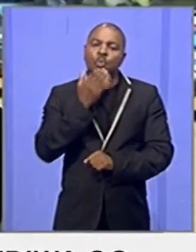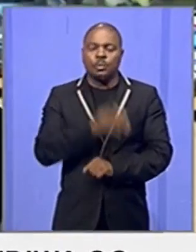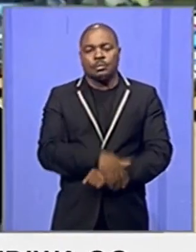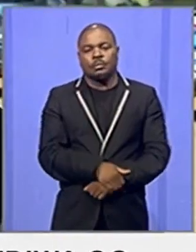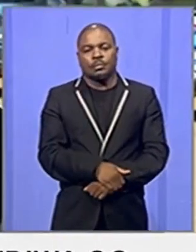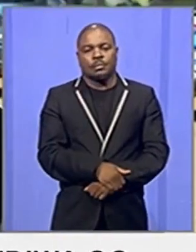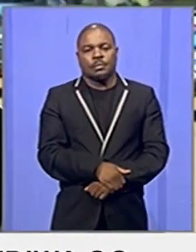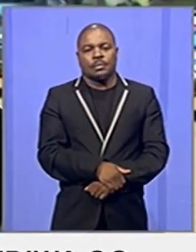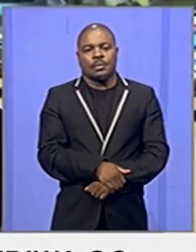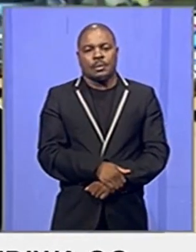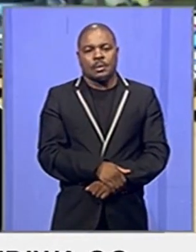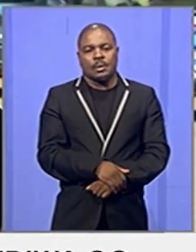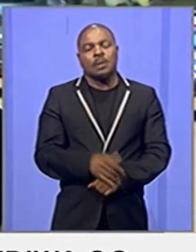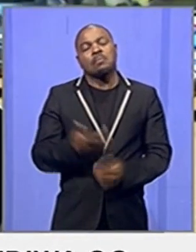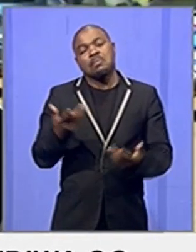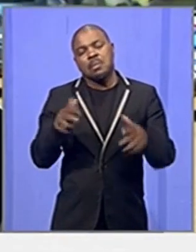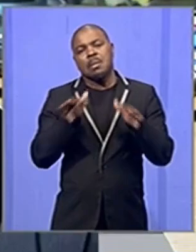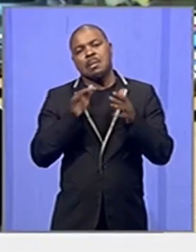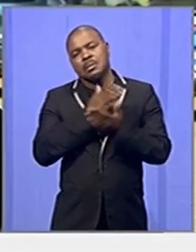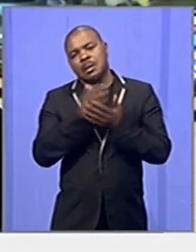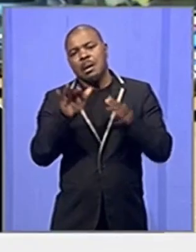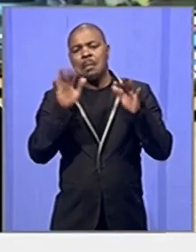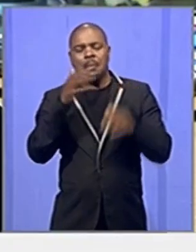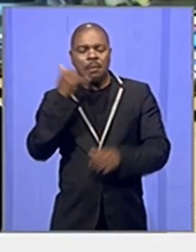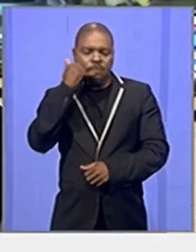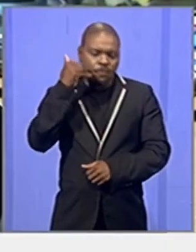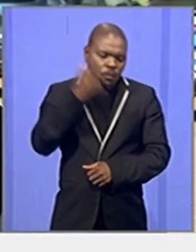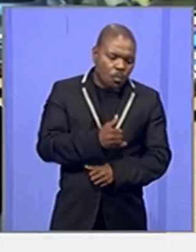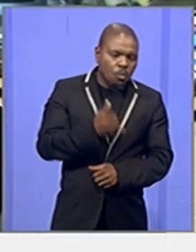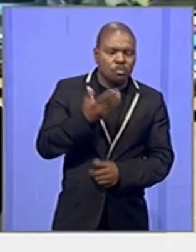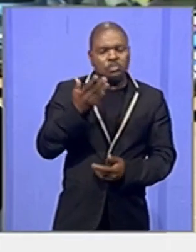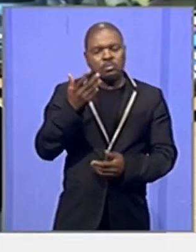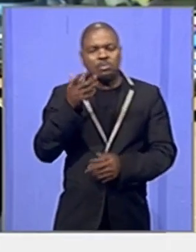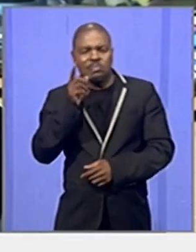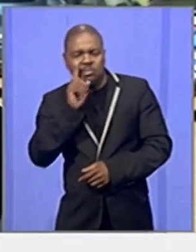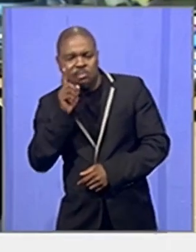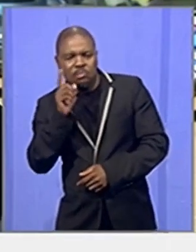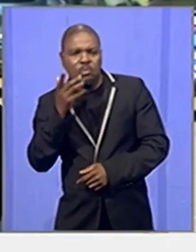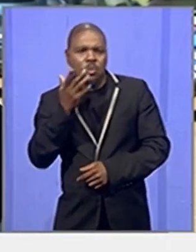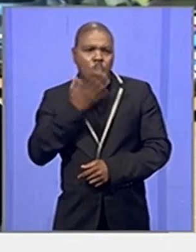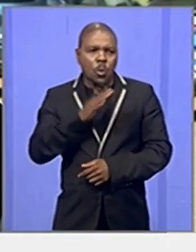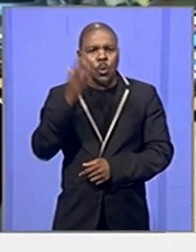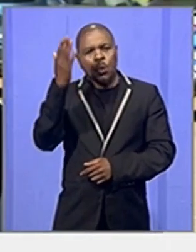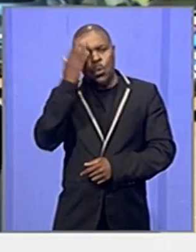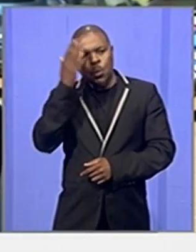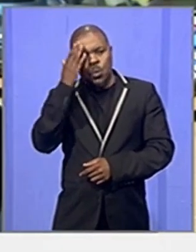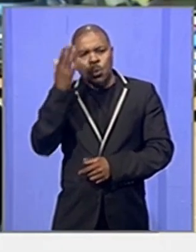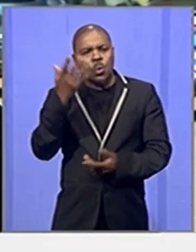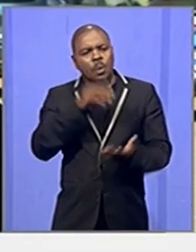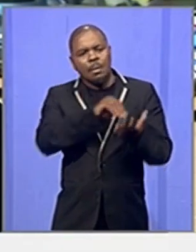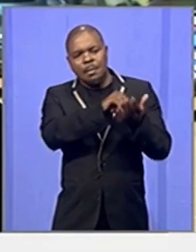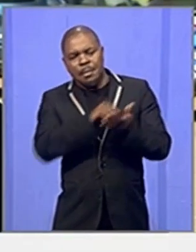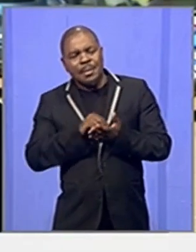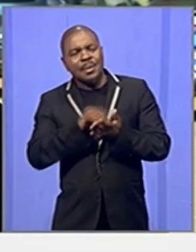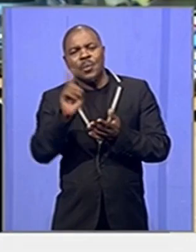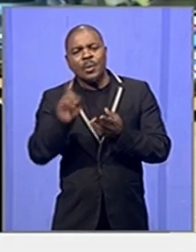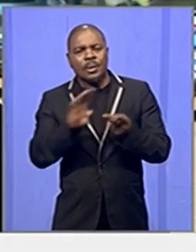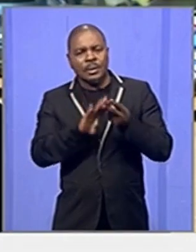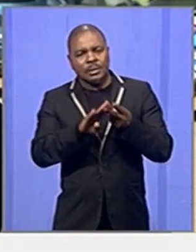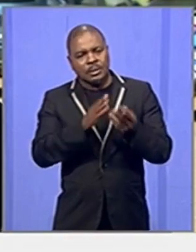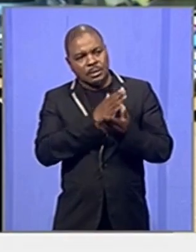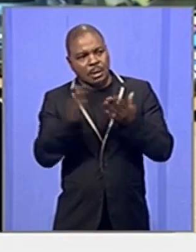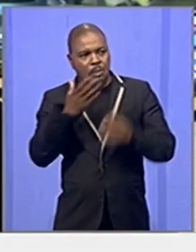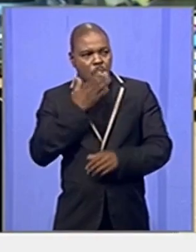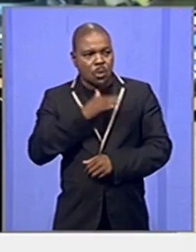Re ntse re fumana batho ba ileng gore ba founa ba inquire ba nyaka go itse gore ba tlise eng, ba bang ba nyaka go itse